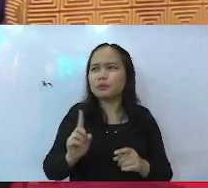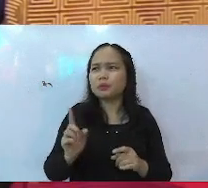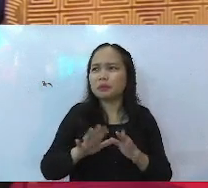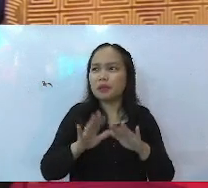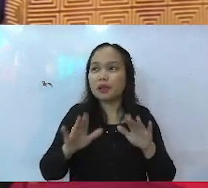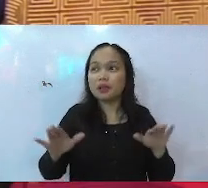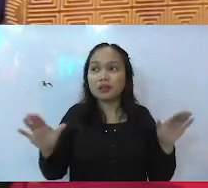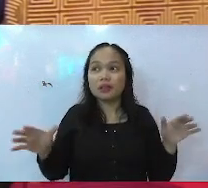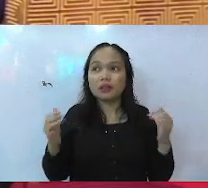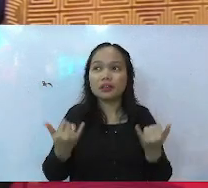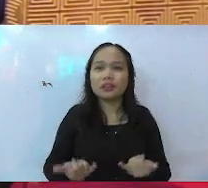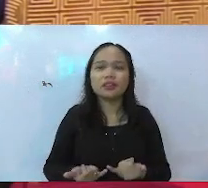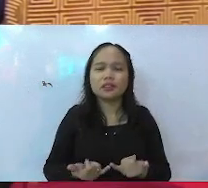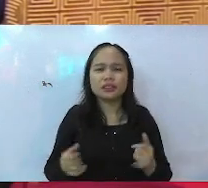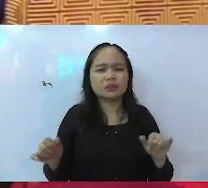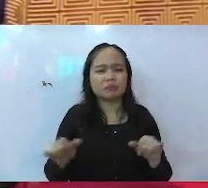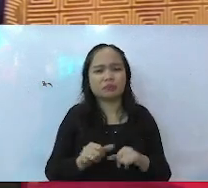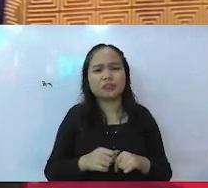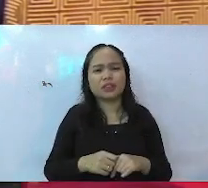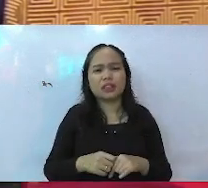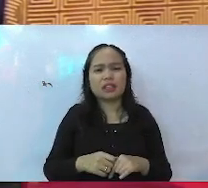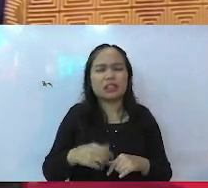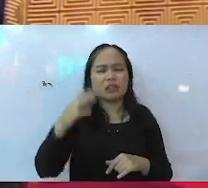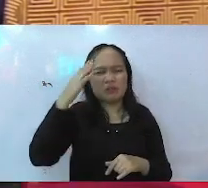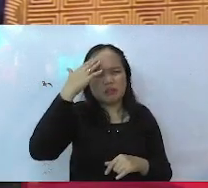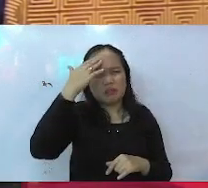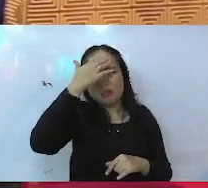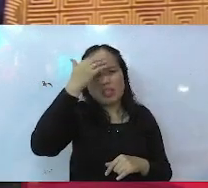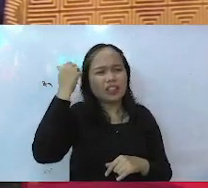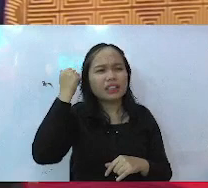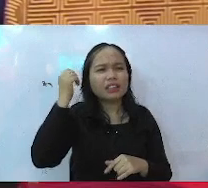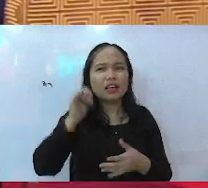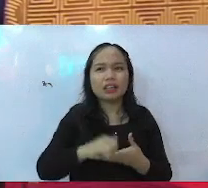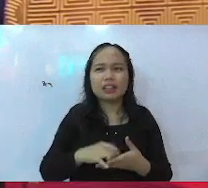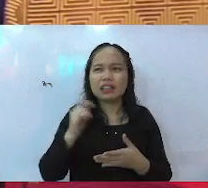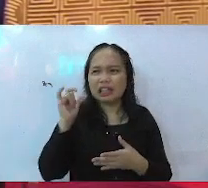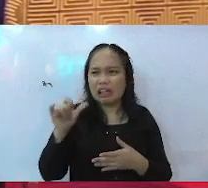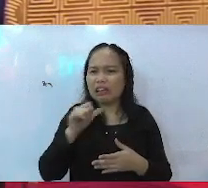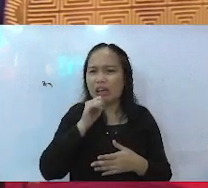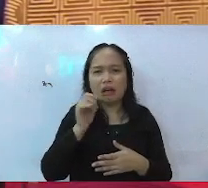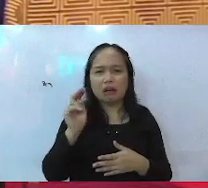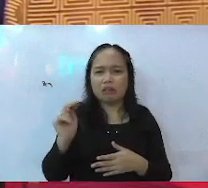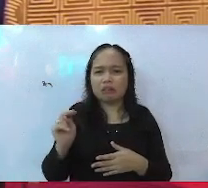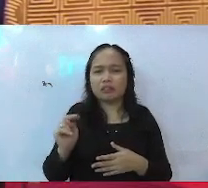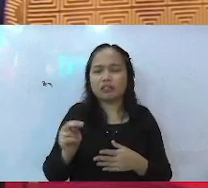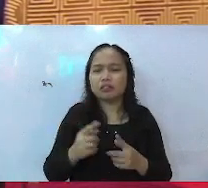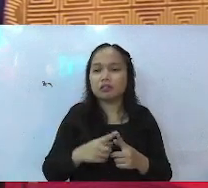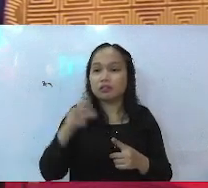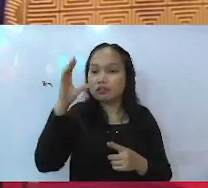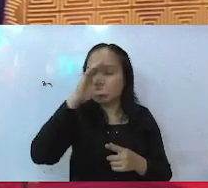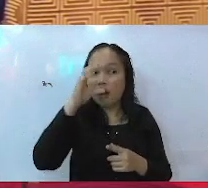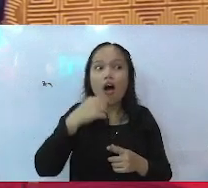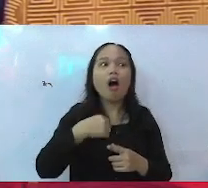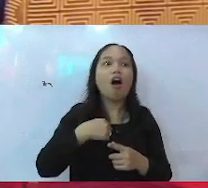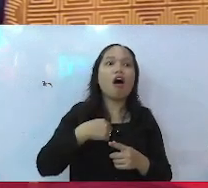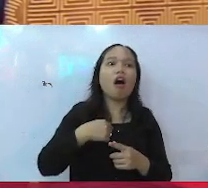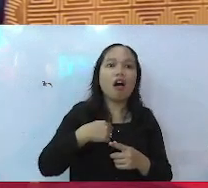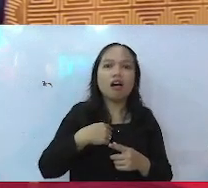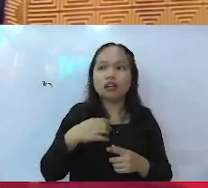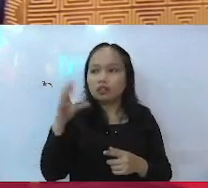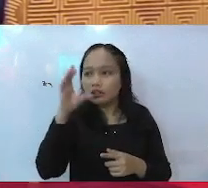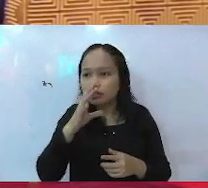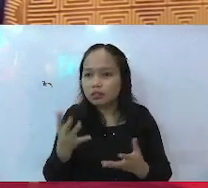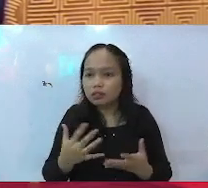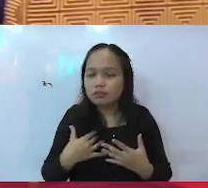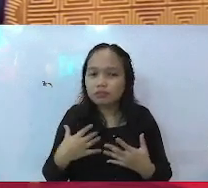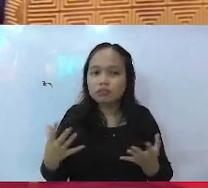kasi hindi na kumbaga ito yung nakakalimutan nila na hindi na nila kailangan maghanap ng Ah dito ako kukuha ng lakas ng